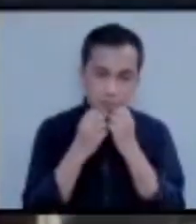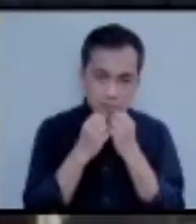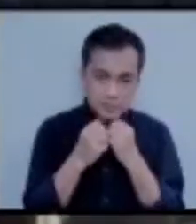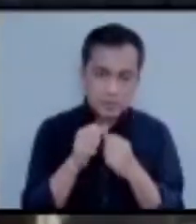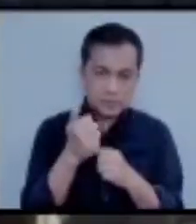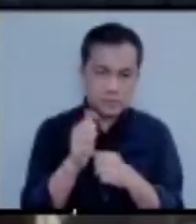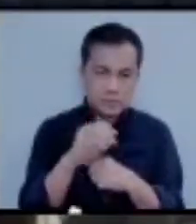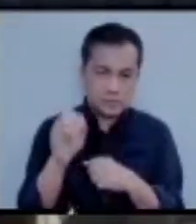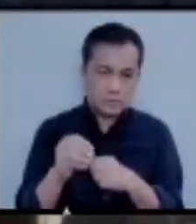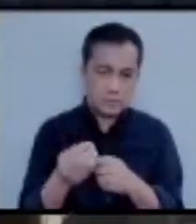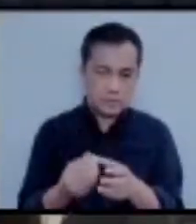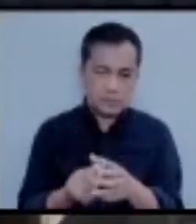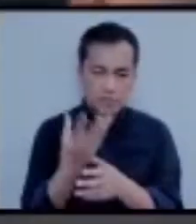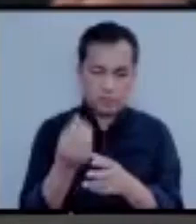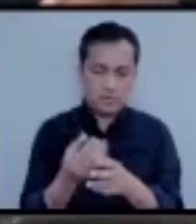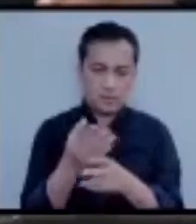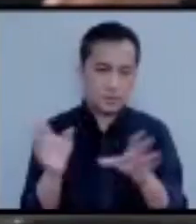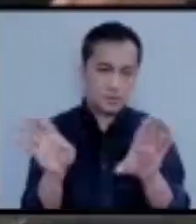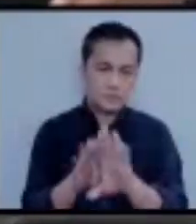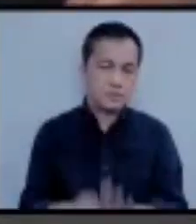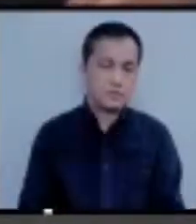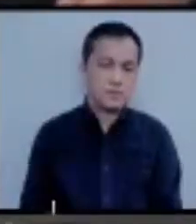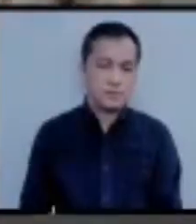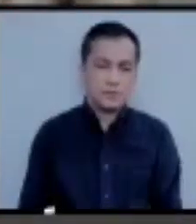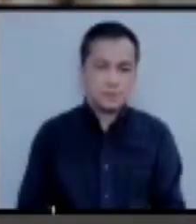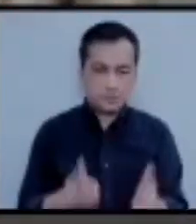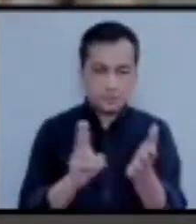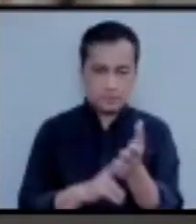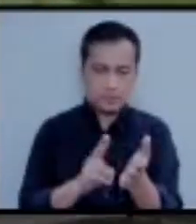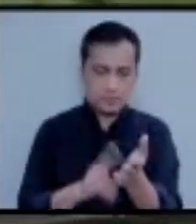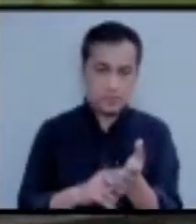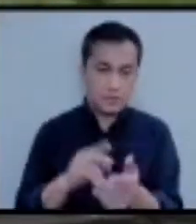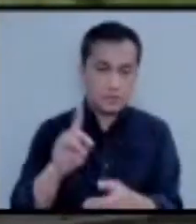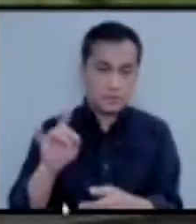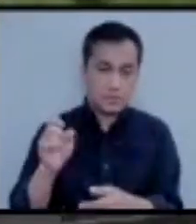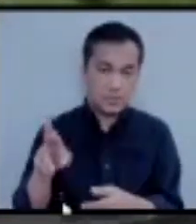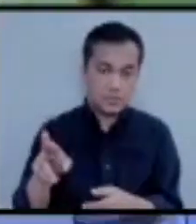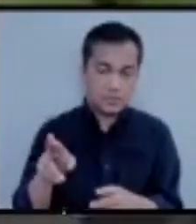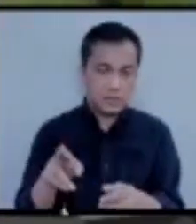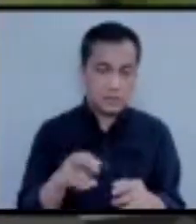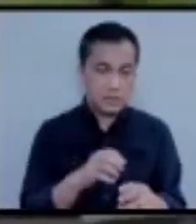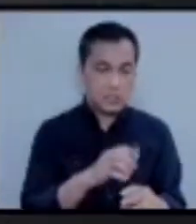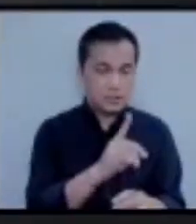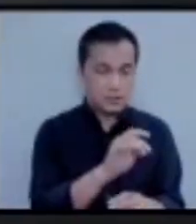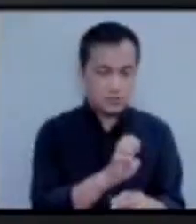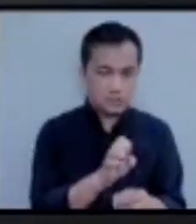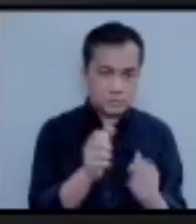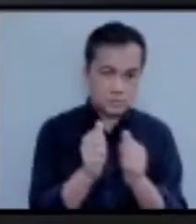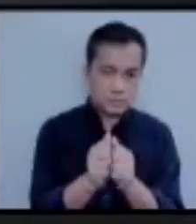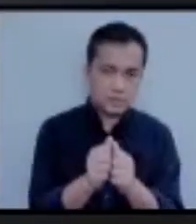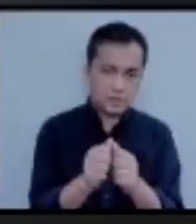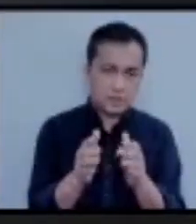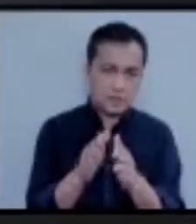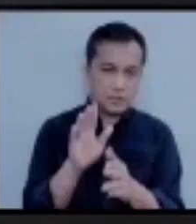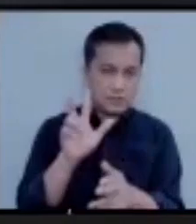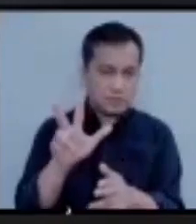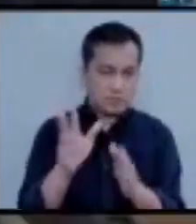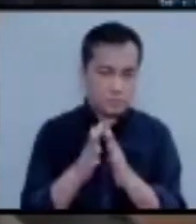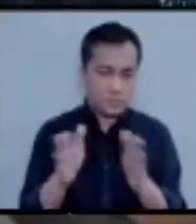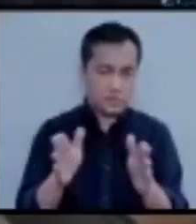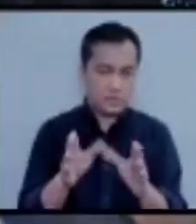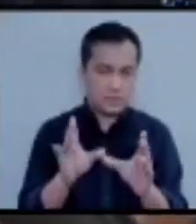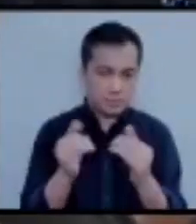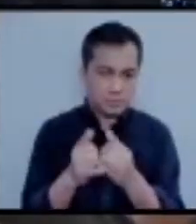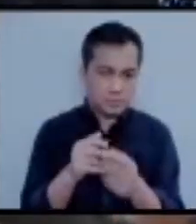fountain. Lumagda rin ang kasunduan ng Environment at Energy Department kasama ang tatlong malalaking power company upang protektahan ang